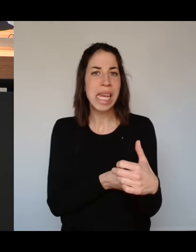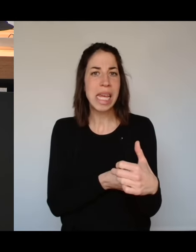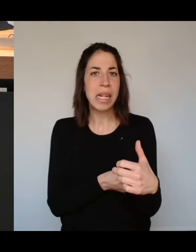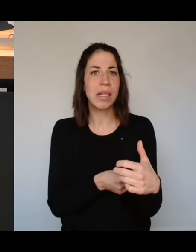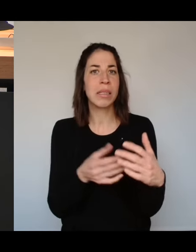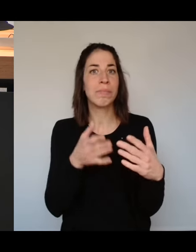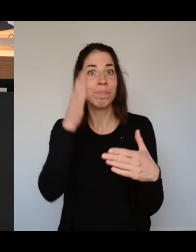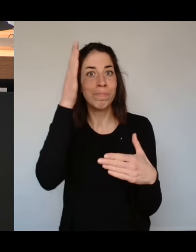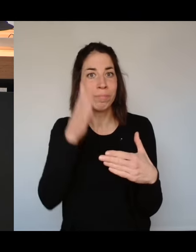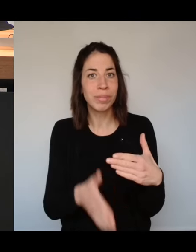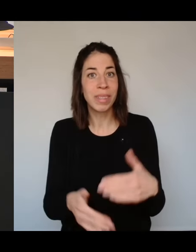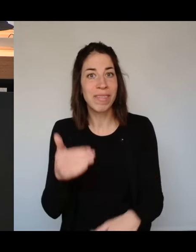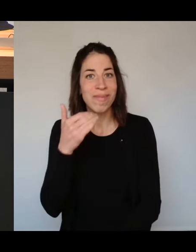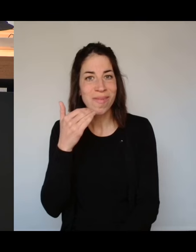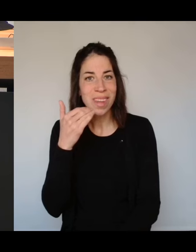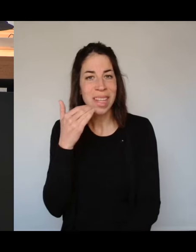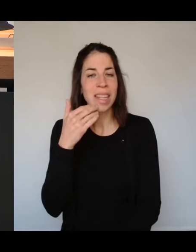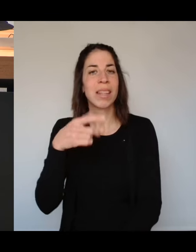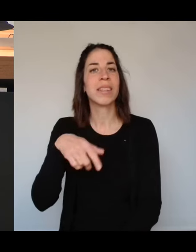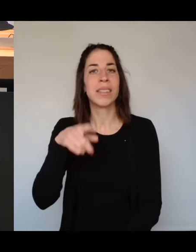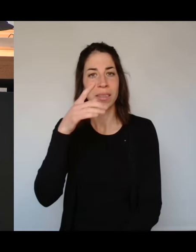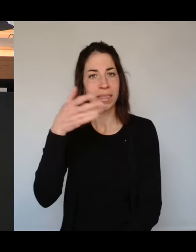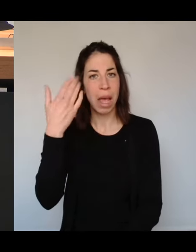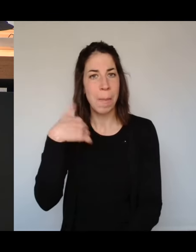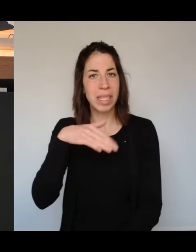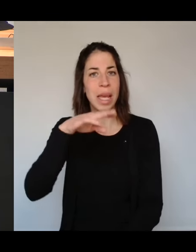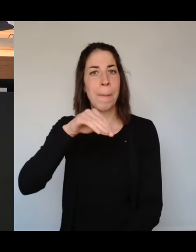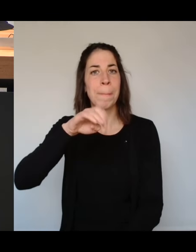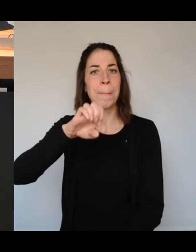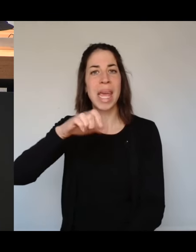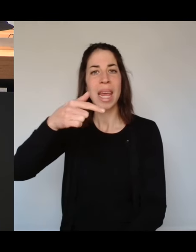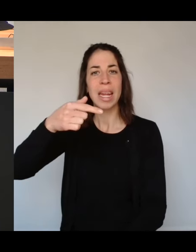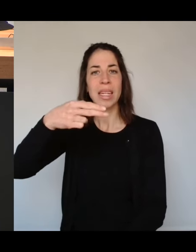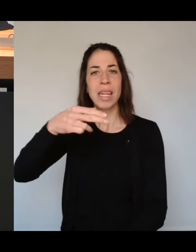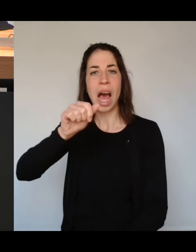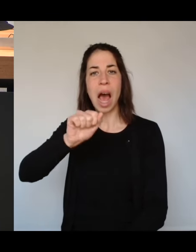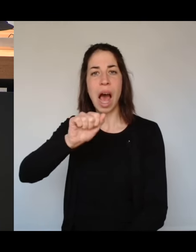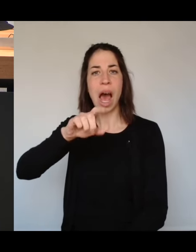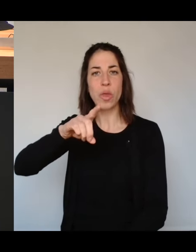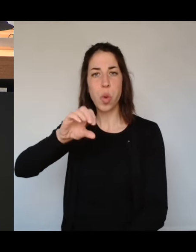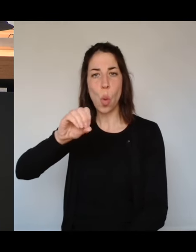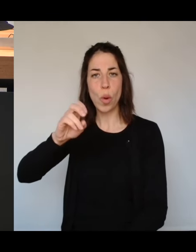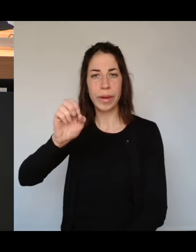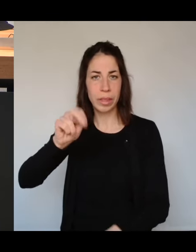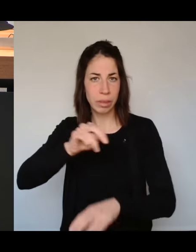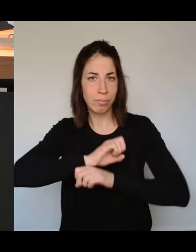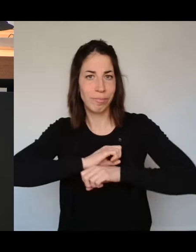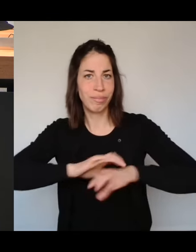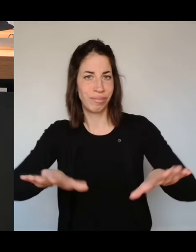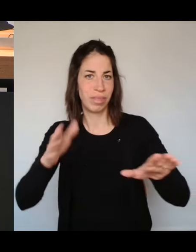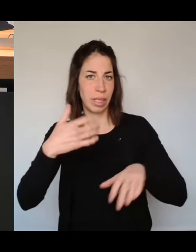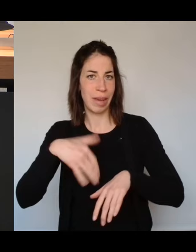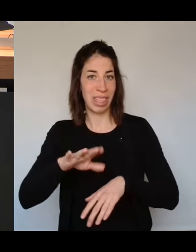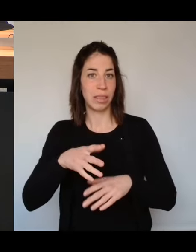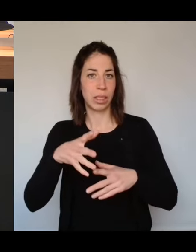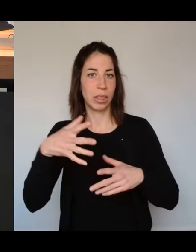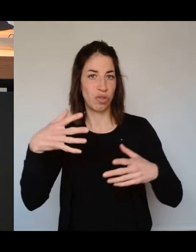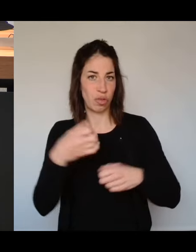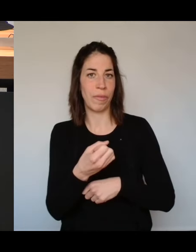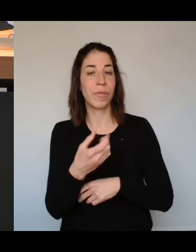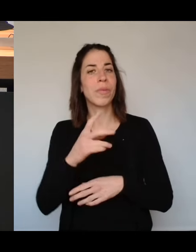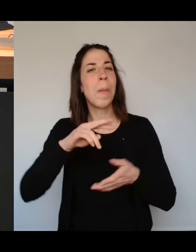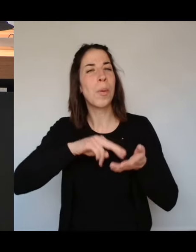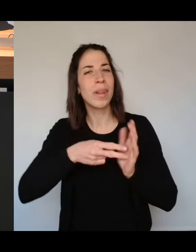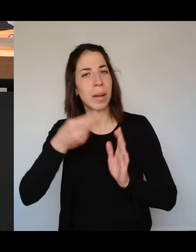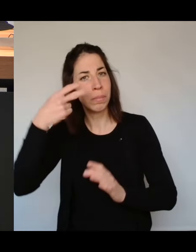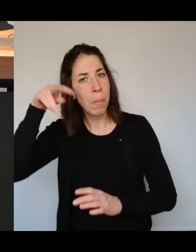die Politik sich durchgerungen hat, zu akzeptieren, dass Menschen abhängig sind und Hilfe brauchen. Sei es mit einem Nadelaustauschprogramm, Drogenkonsumräumen